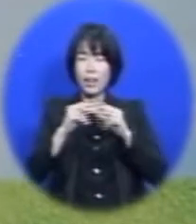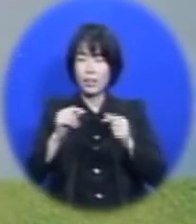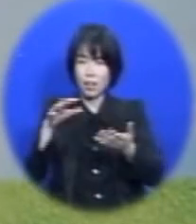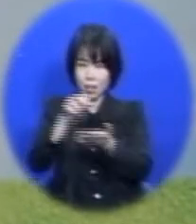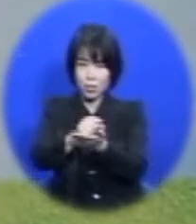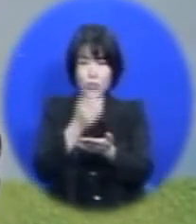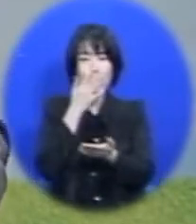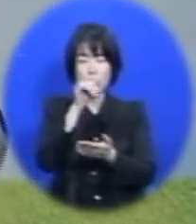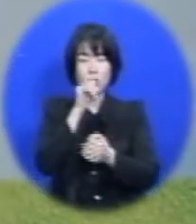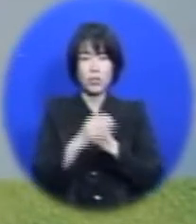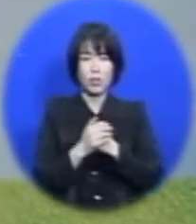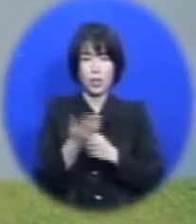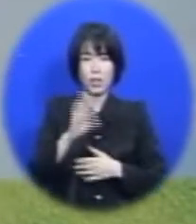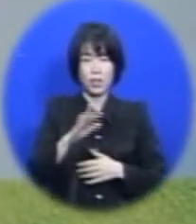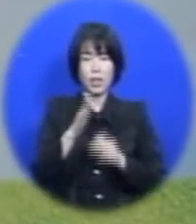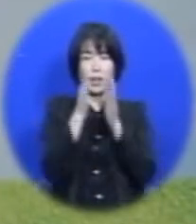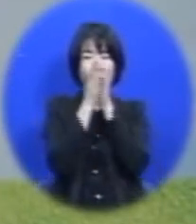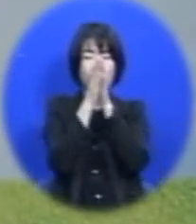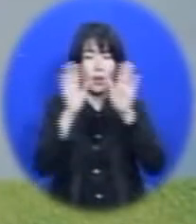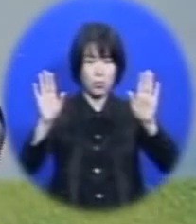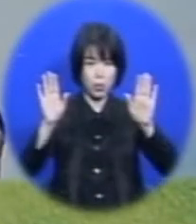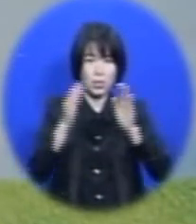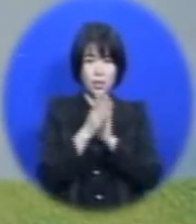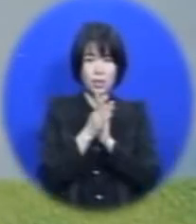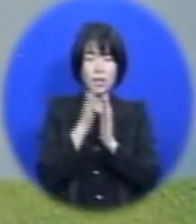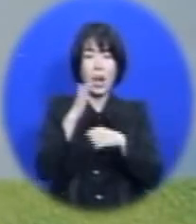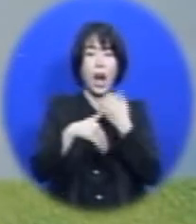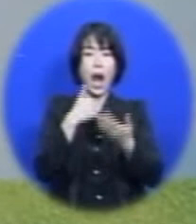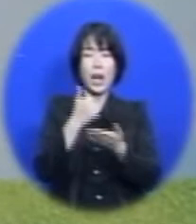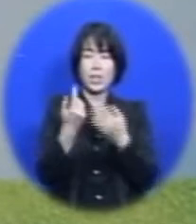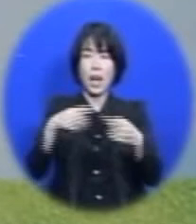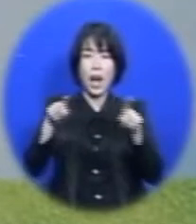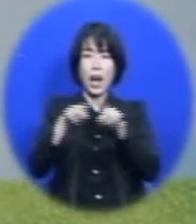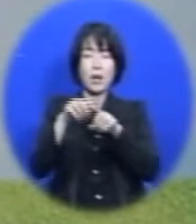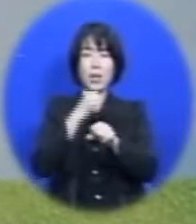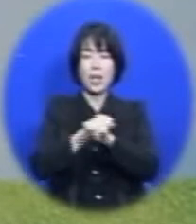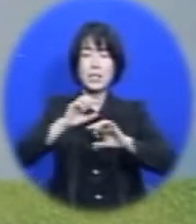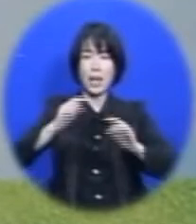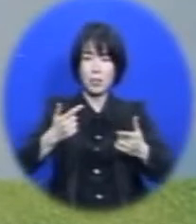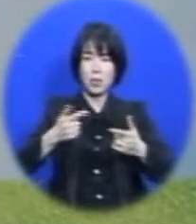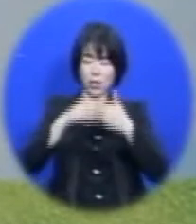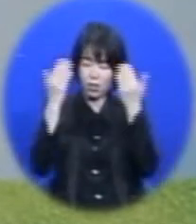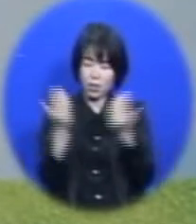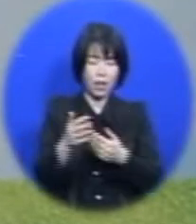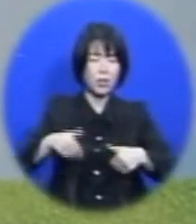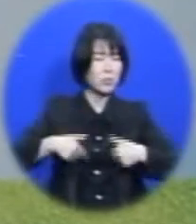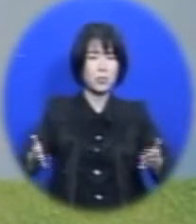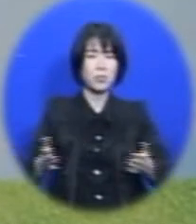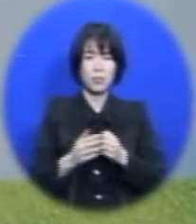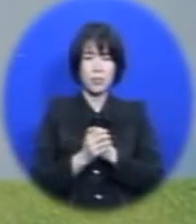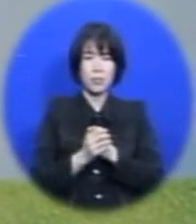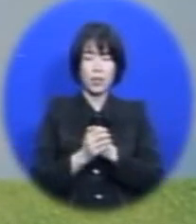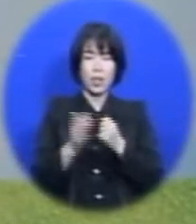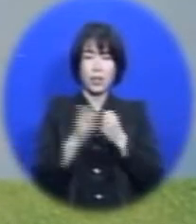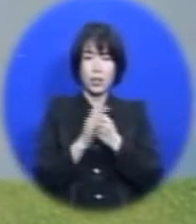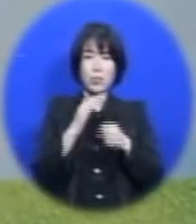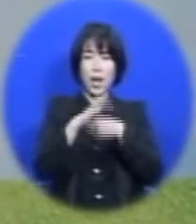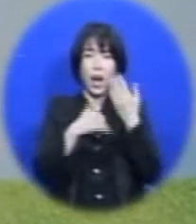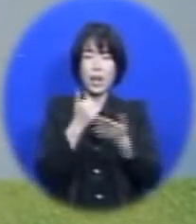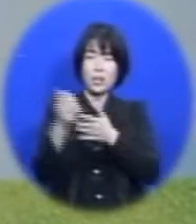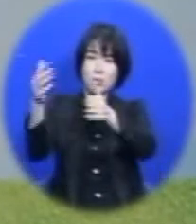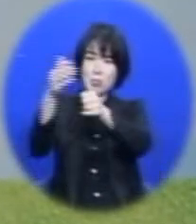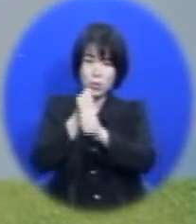있었어요. 근데 모세는요, 하나님이 함께 하지 않으면 다 소용없다고 생각합니다. 그래서 하나님을 붙잡았어요.